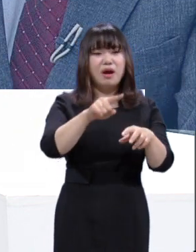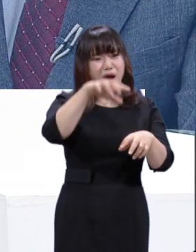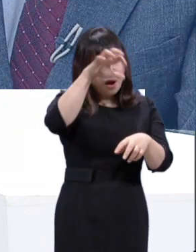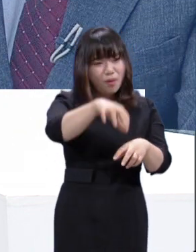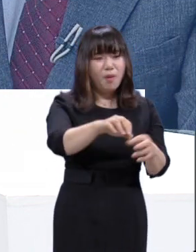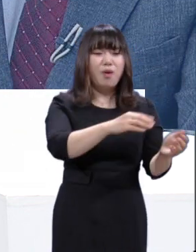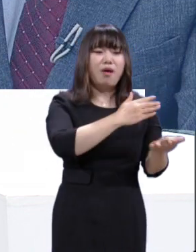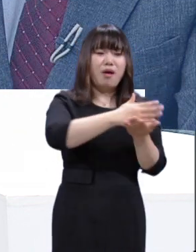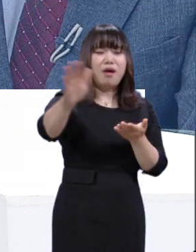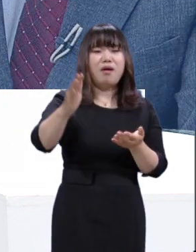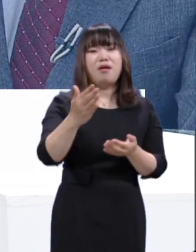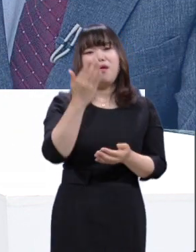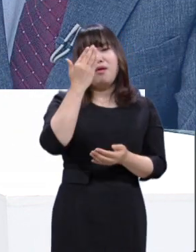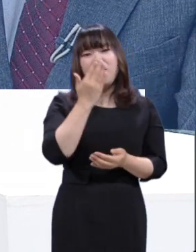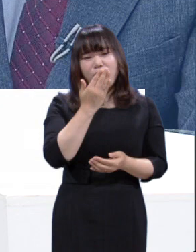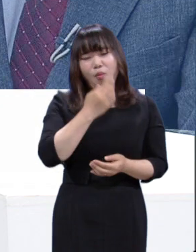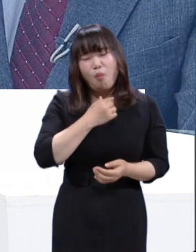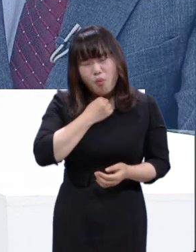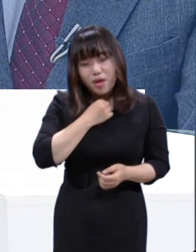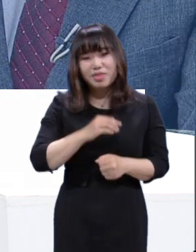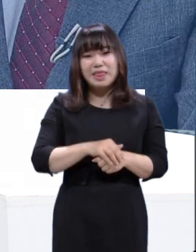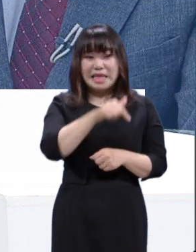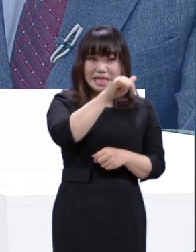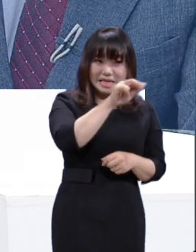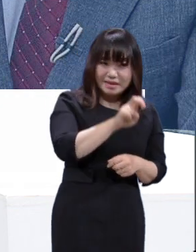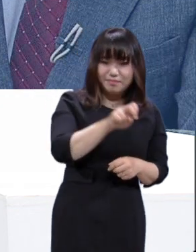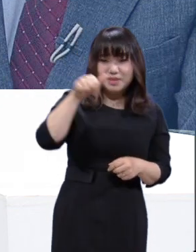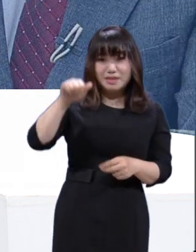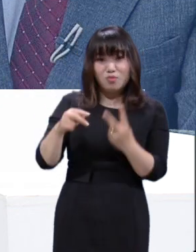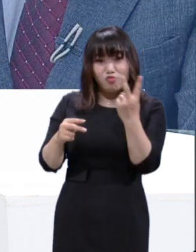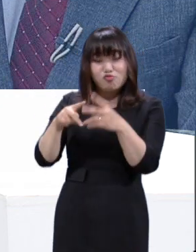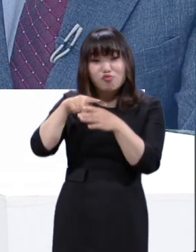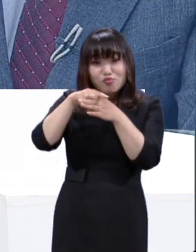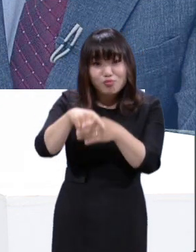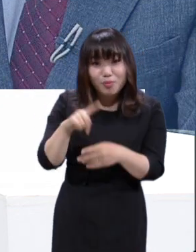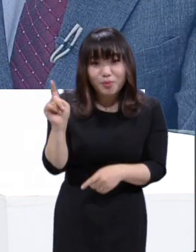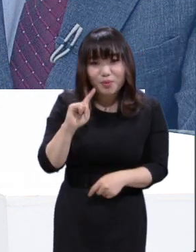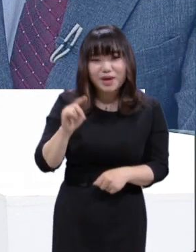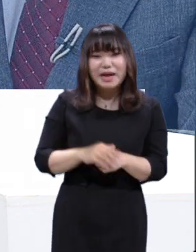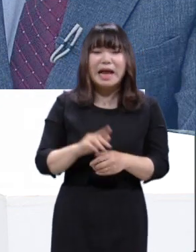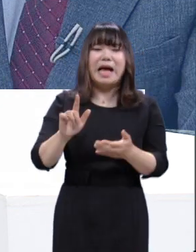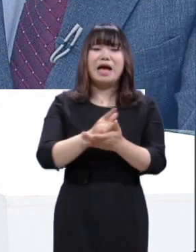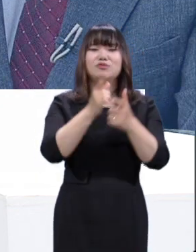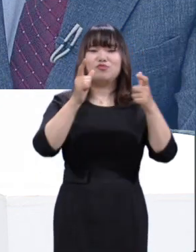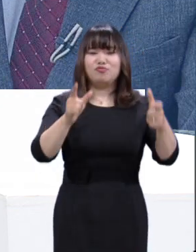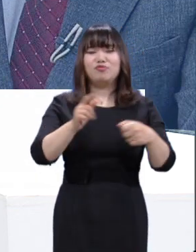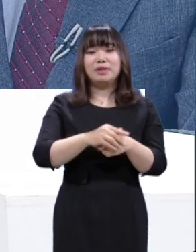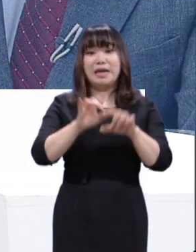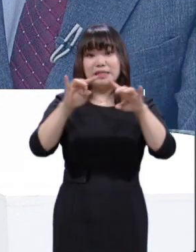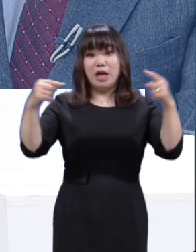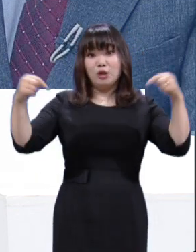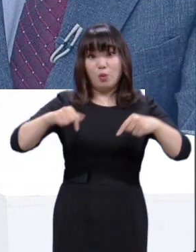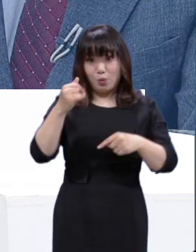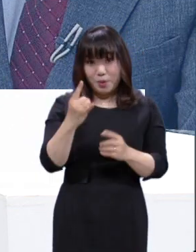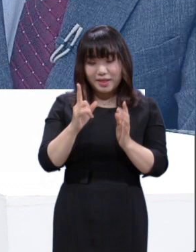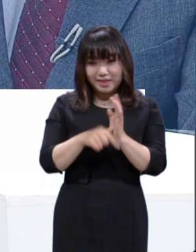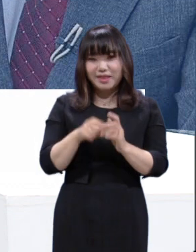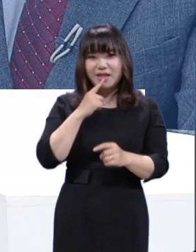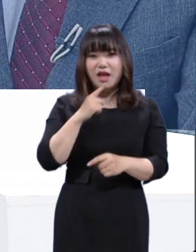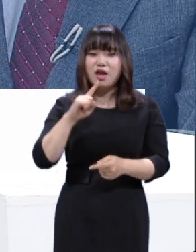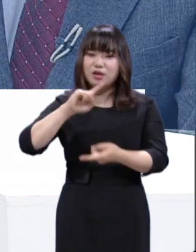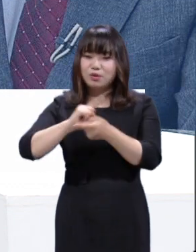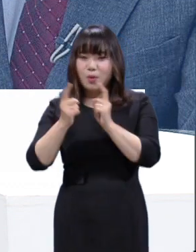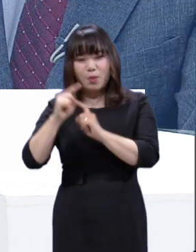사업 가운데 하나입니다. 김승현, 김태우 두 강서구청장 후보가 강서구청장 후보자 토론회에서 이에 대한